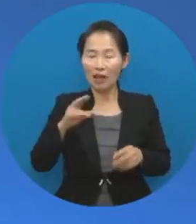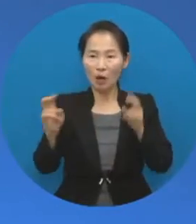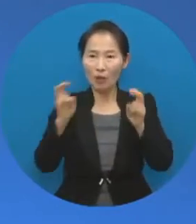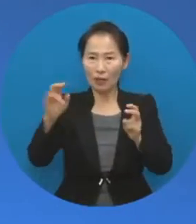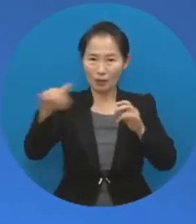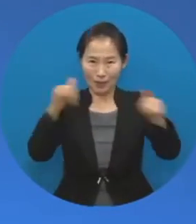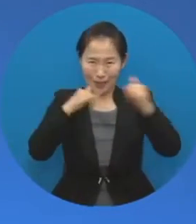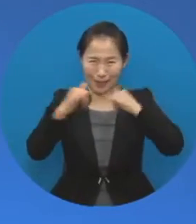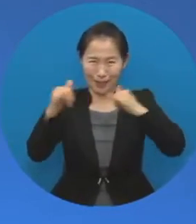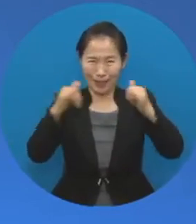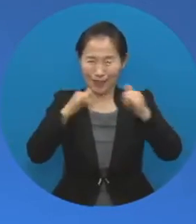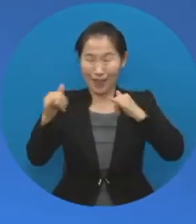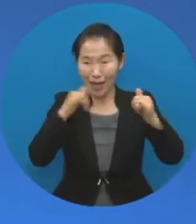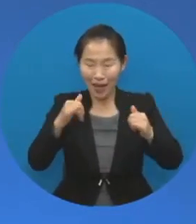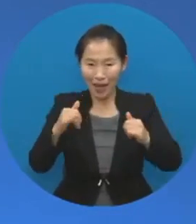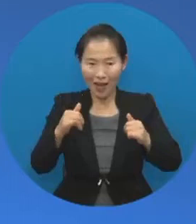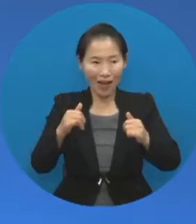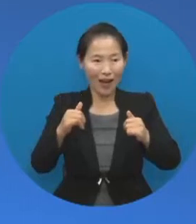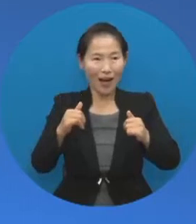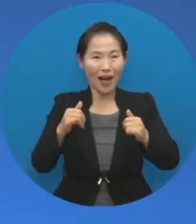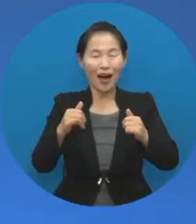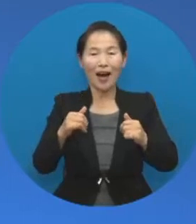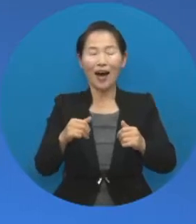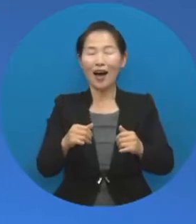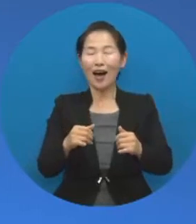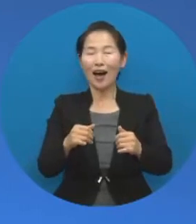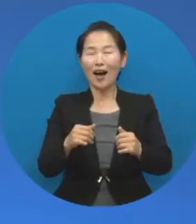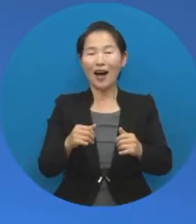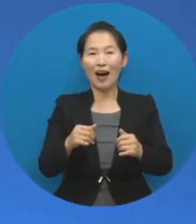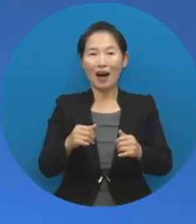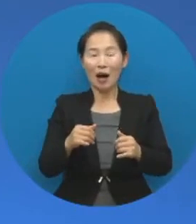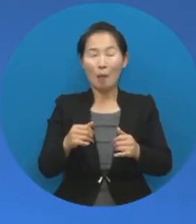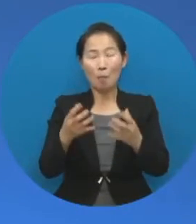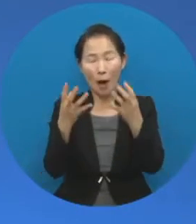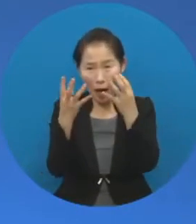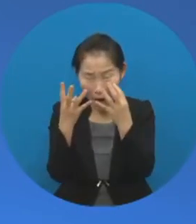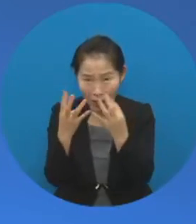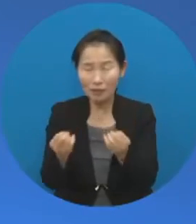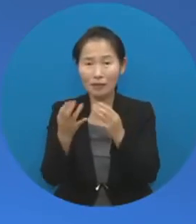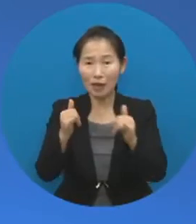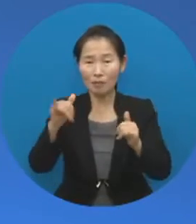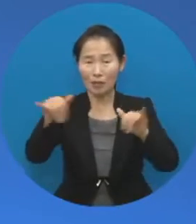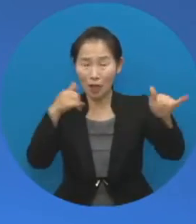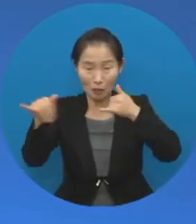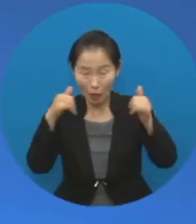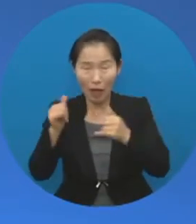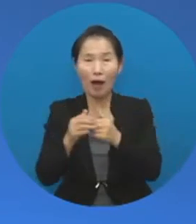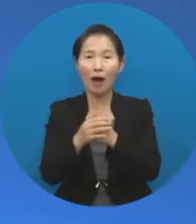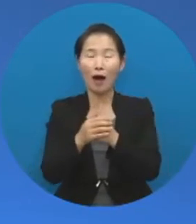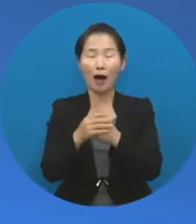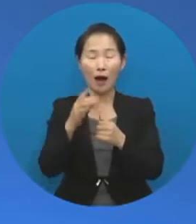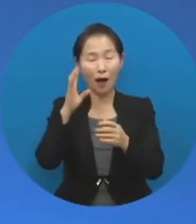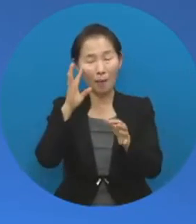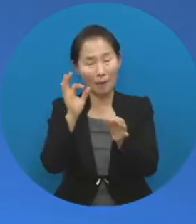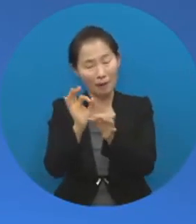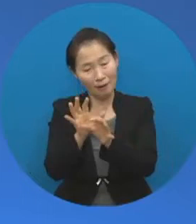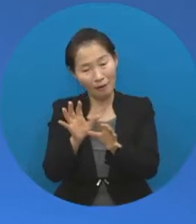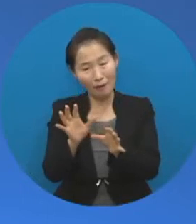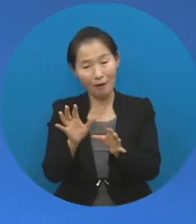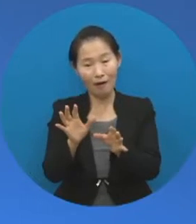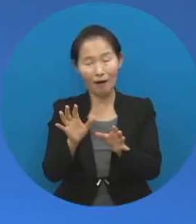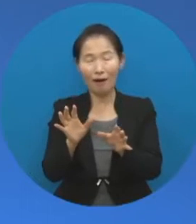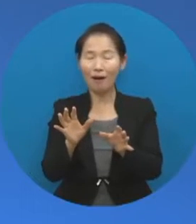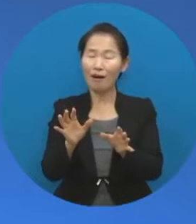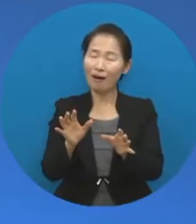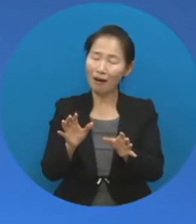한 거예요. 그리고 정말 엄청난 분들이 막 전화가 많이 왔어요. 그런데 이제 뭐 그 얘기를 다 할 수는